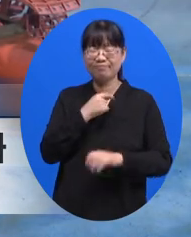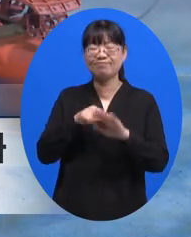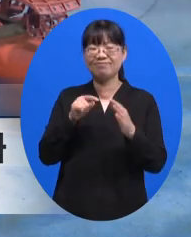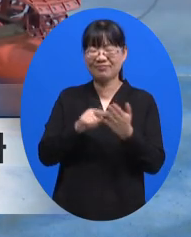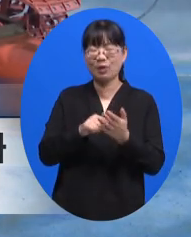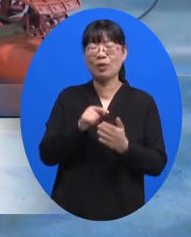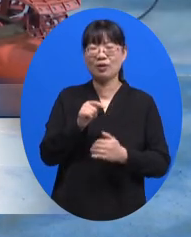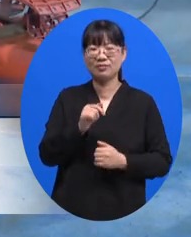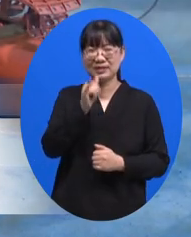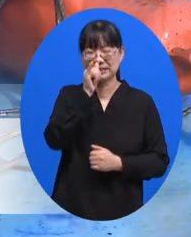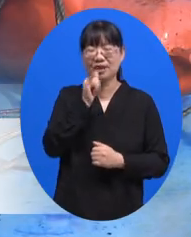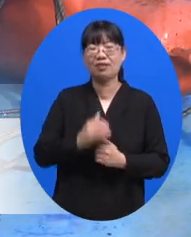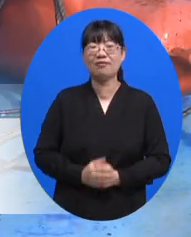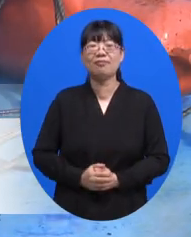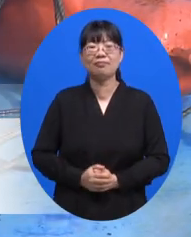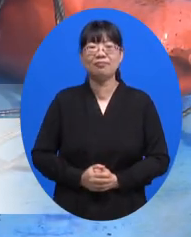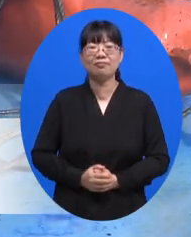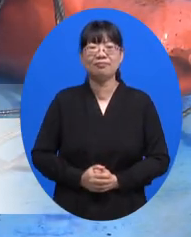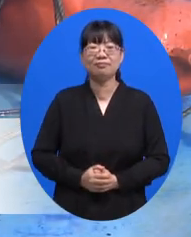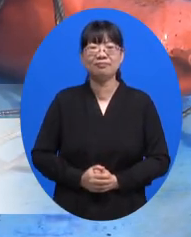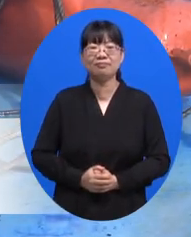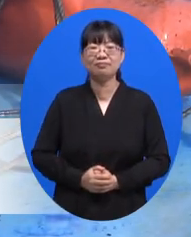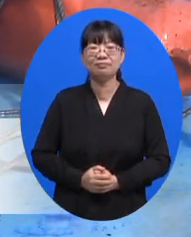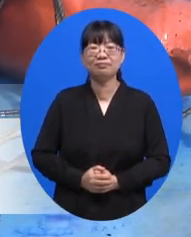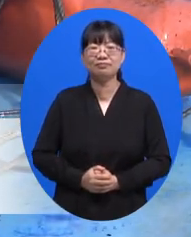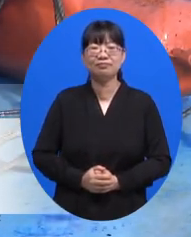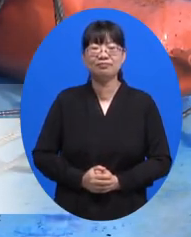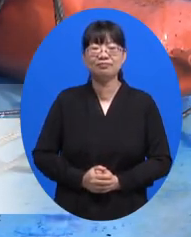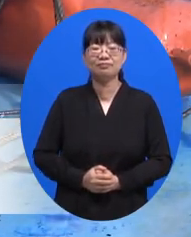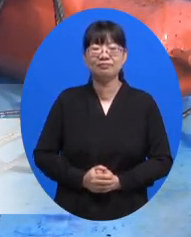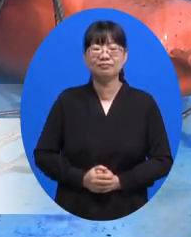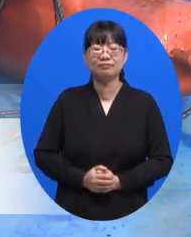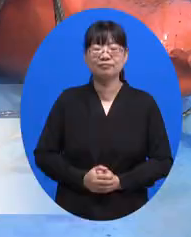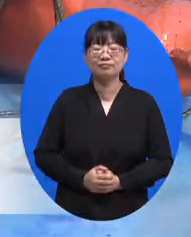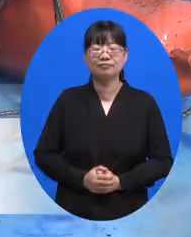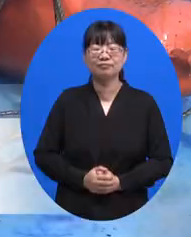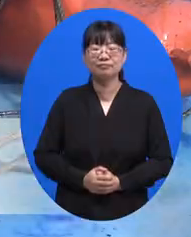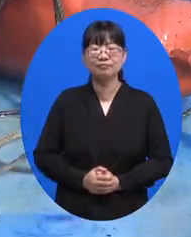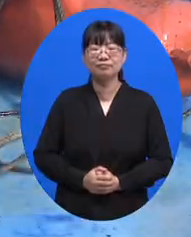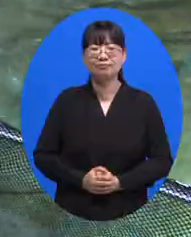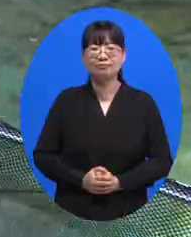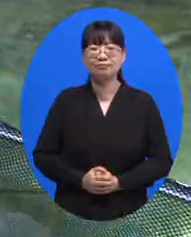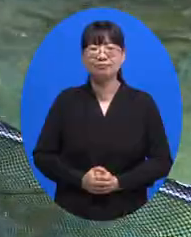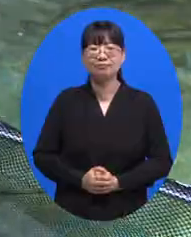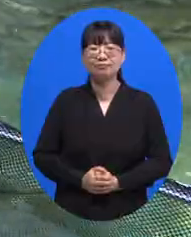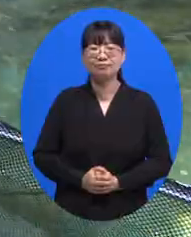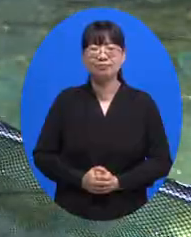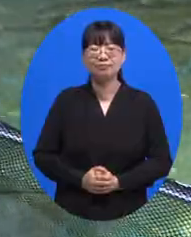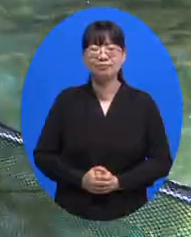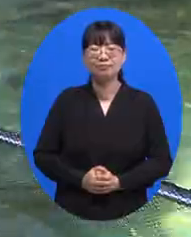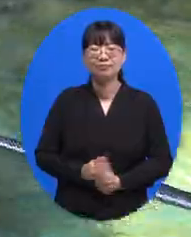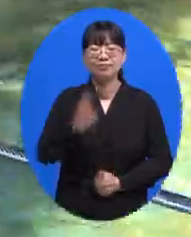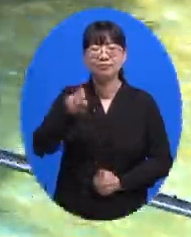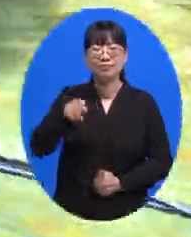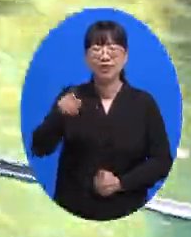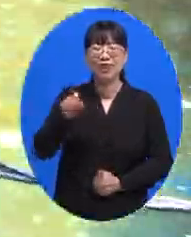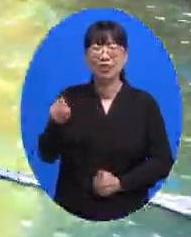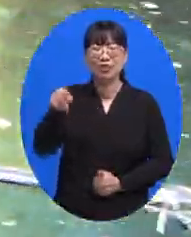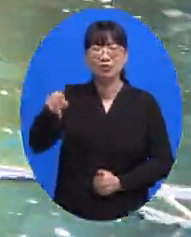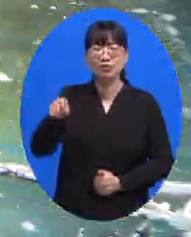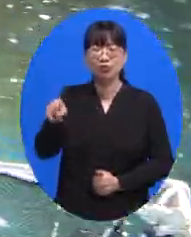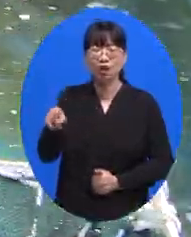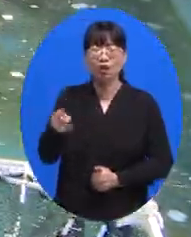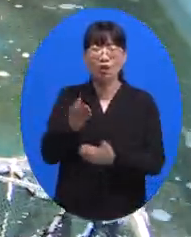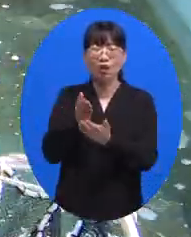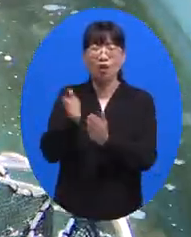좋겠다라는 마음가짐으로 이까지 네, 이렇게 지원을 해서 점점 확장해 나가고 있는 것 같아요. 뱀장어와 송어 등